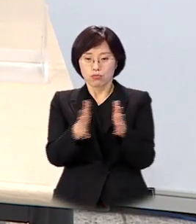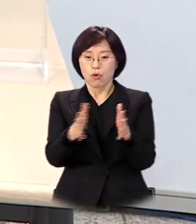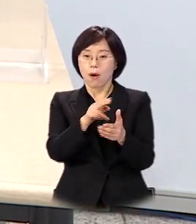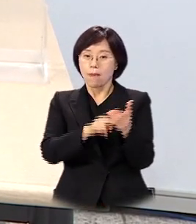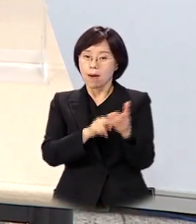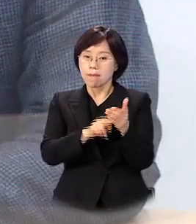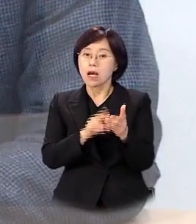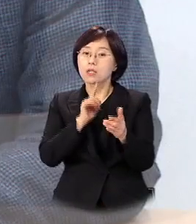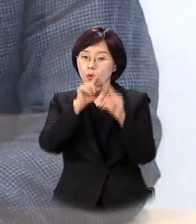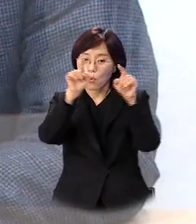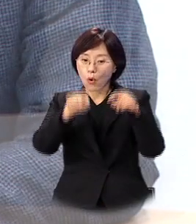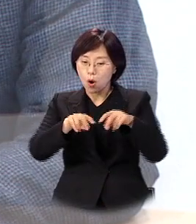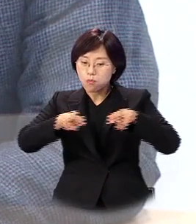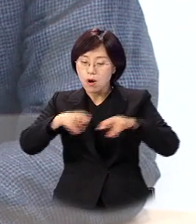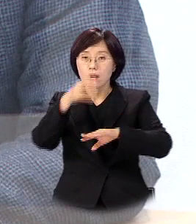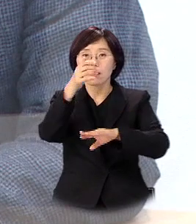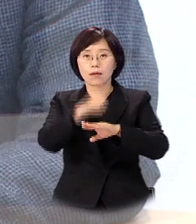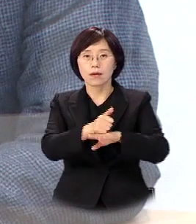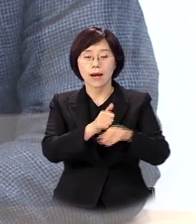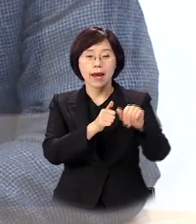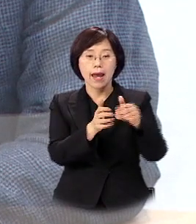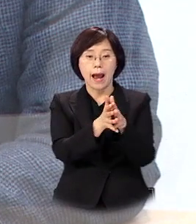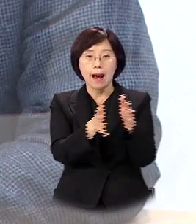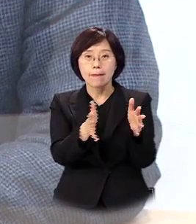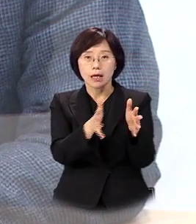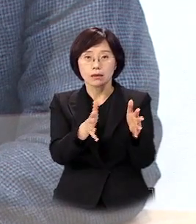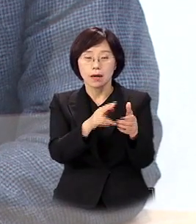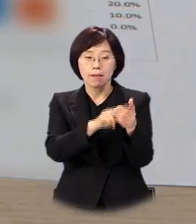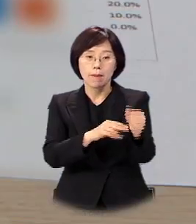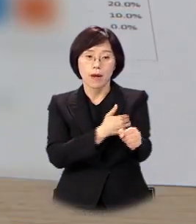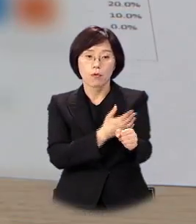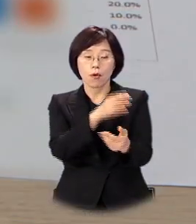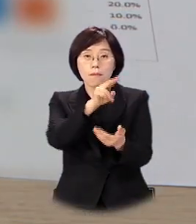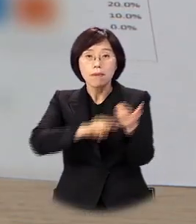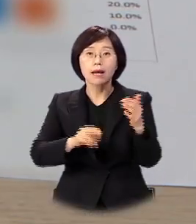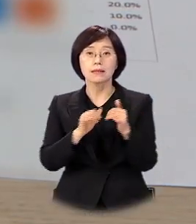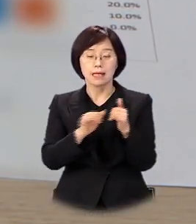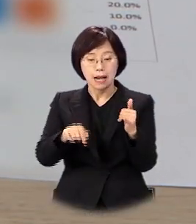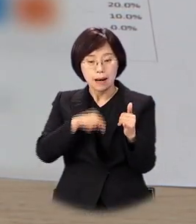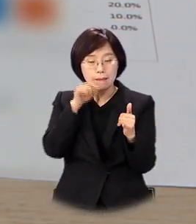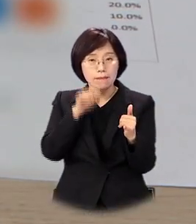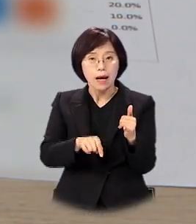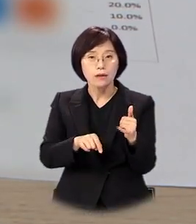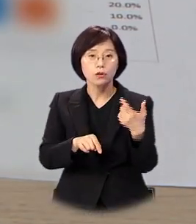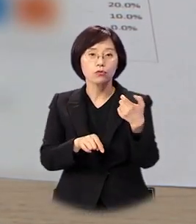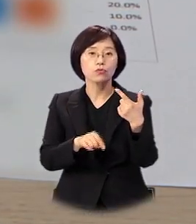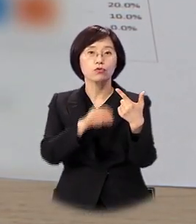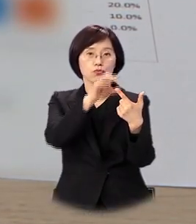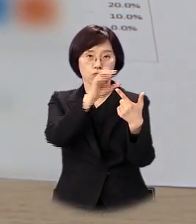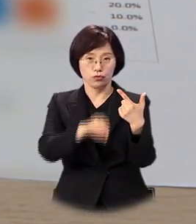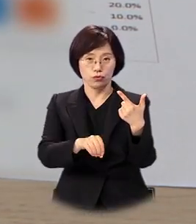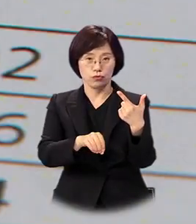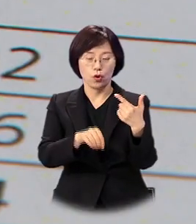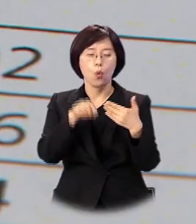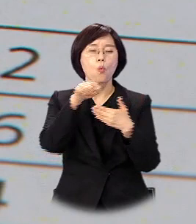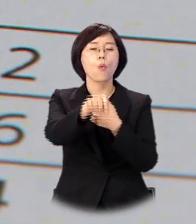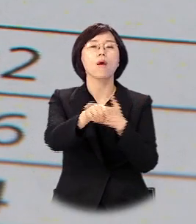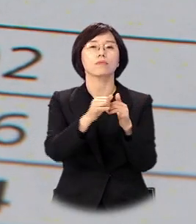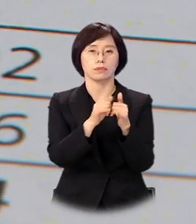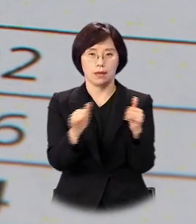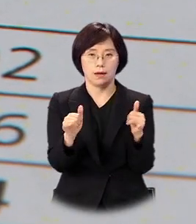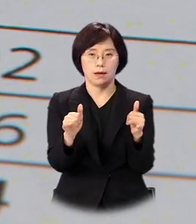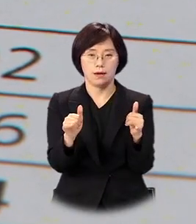거래 신고서를 분석했더니 A아파트는 분양권을 거래한 사람 가운데 66%가